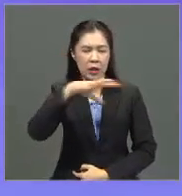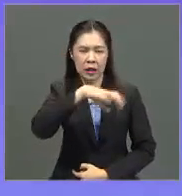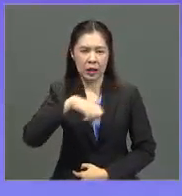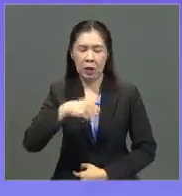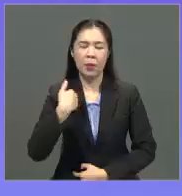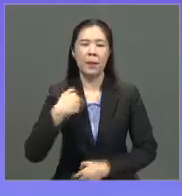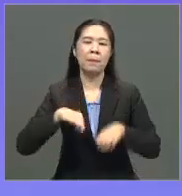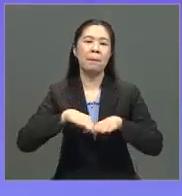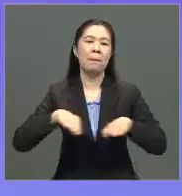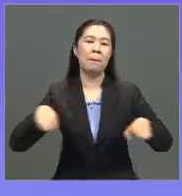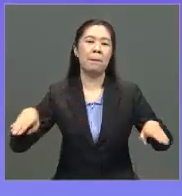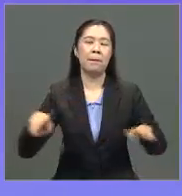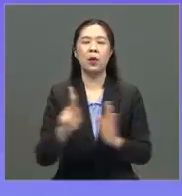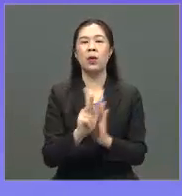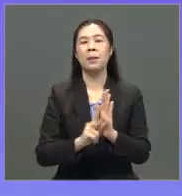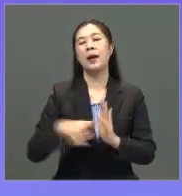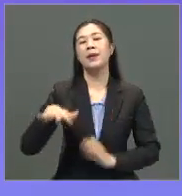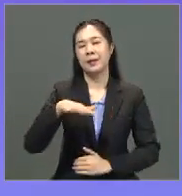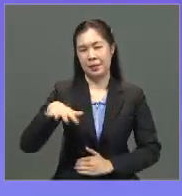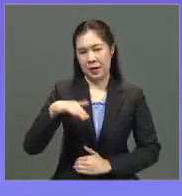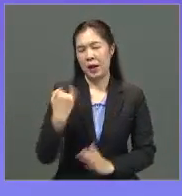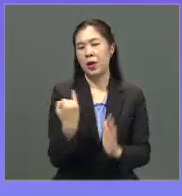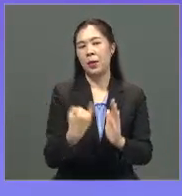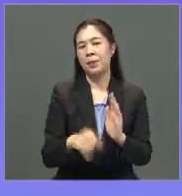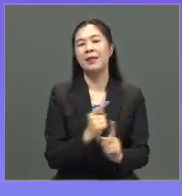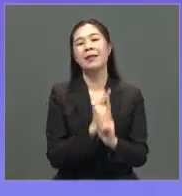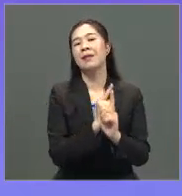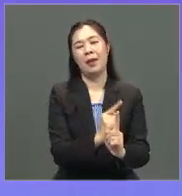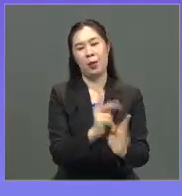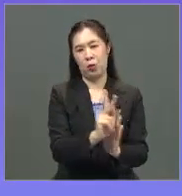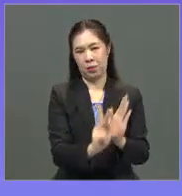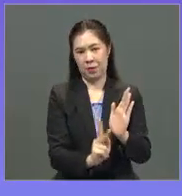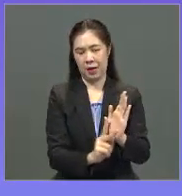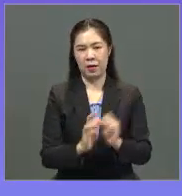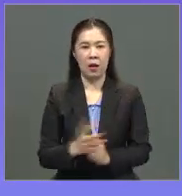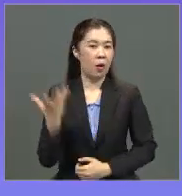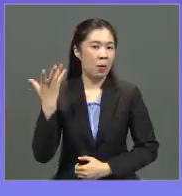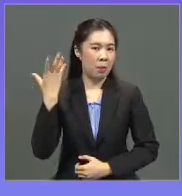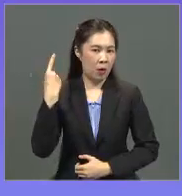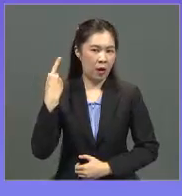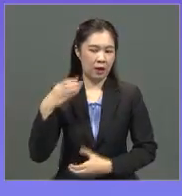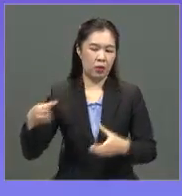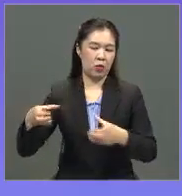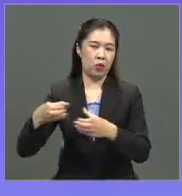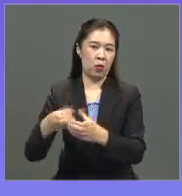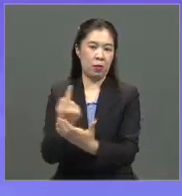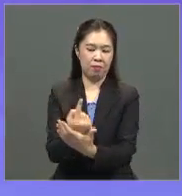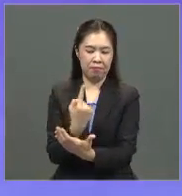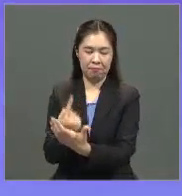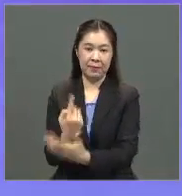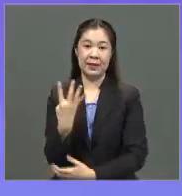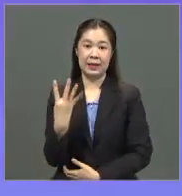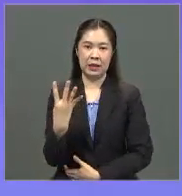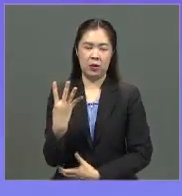ฐานของหลักกฎหมายธรรมดานะถ้าเกิดกระทำความผิดก็มีคอมมีความผิดมีโทษตามกฎหมายก็ว่ากันไปเมื่อวานนี้ได้มีการคุมตัวนะครับ 4แกนนำด้วยกัน